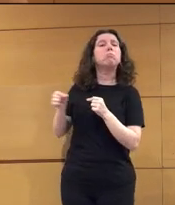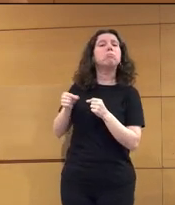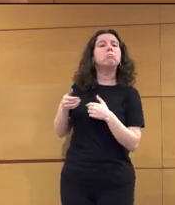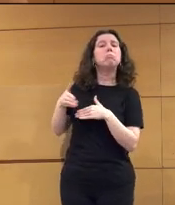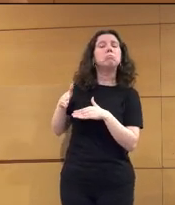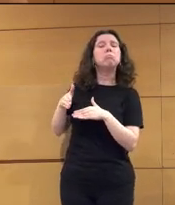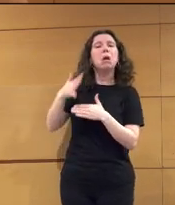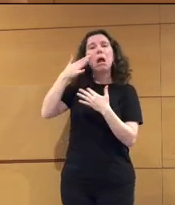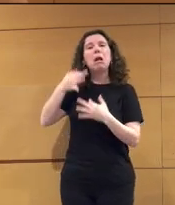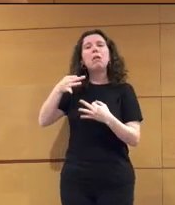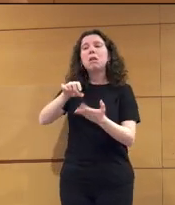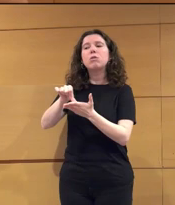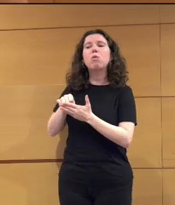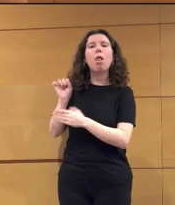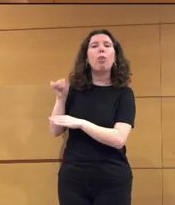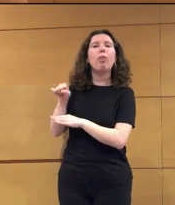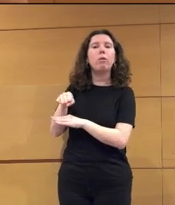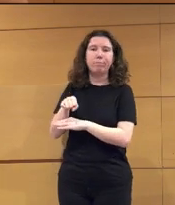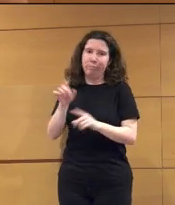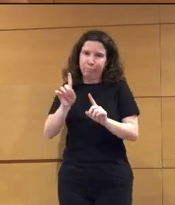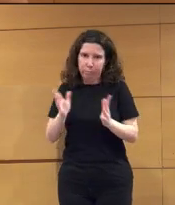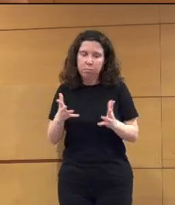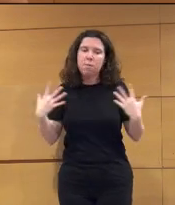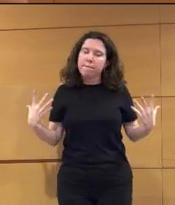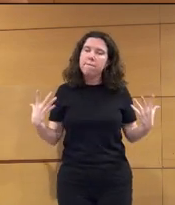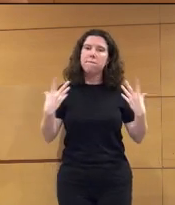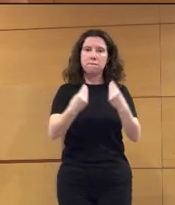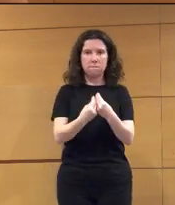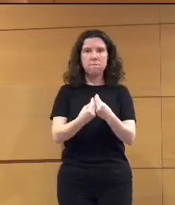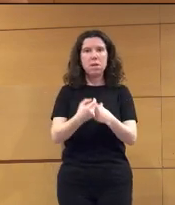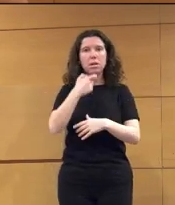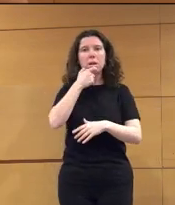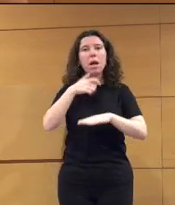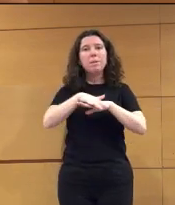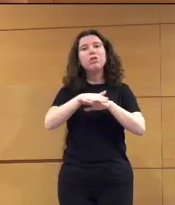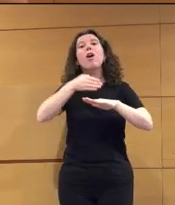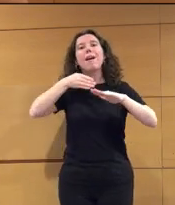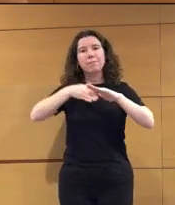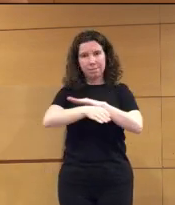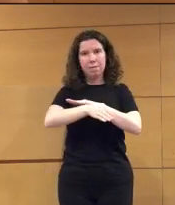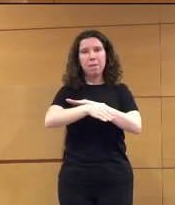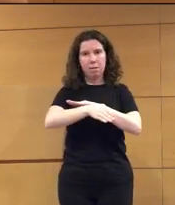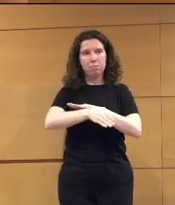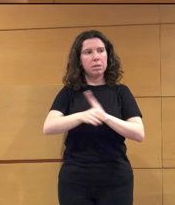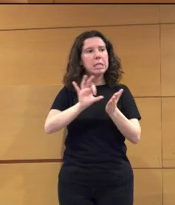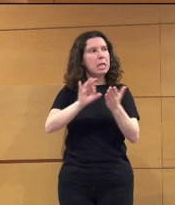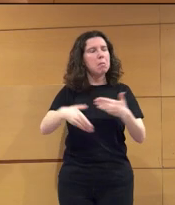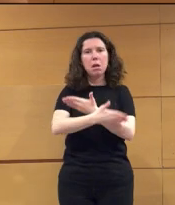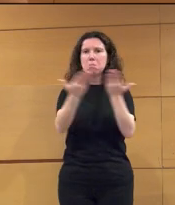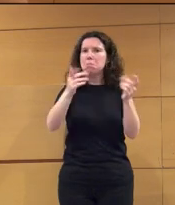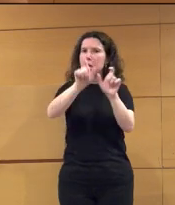realitat ciutadana i que aconseguim posicionar-nos com una administració accessible, disposada i al servei de les